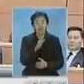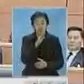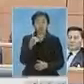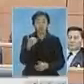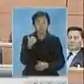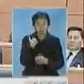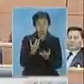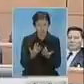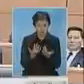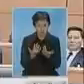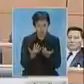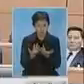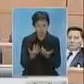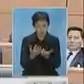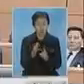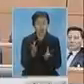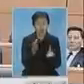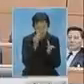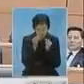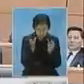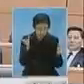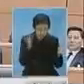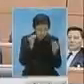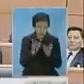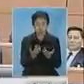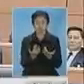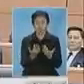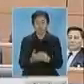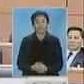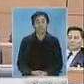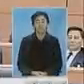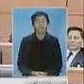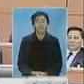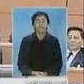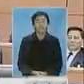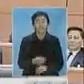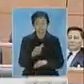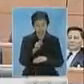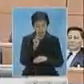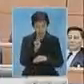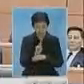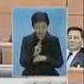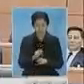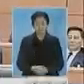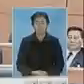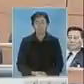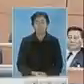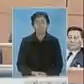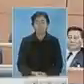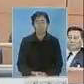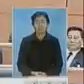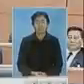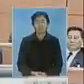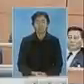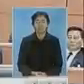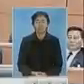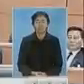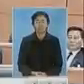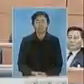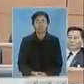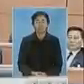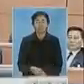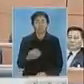อีกสักครู่จะรอฟังท่านประธานที่เคารพครับมีการตั้ง